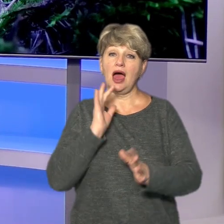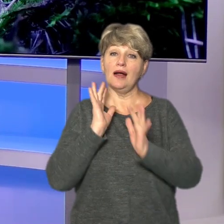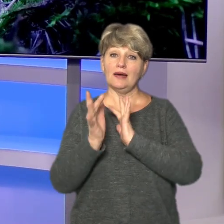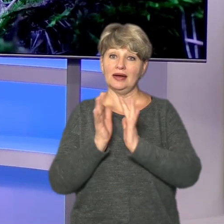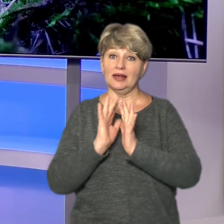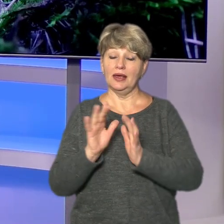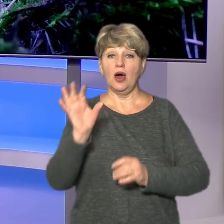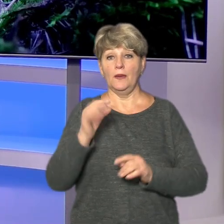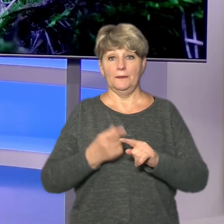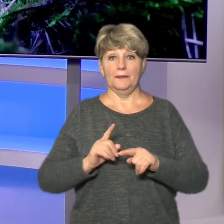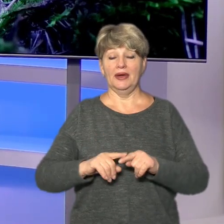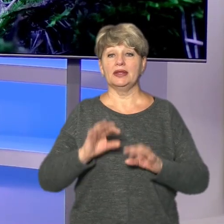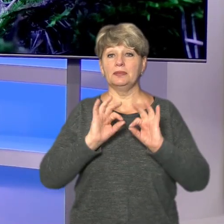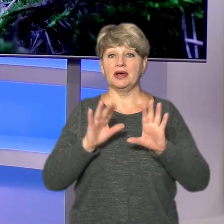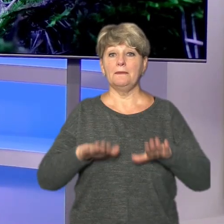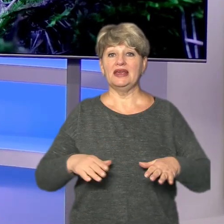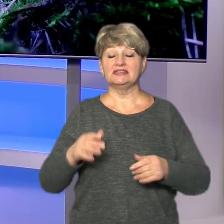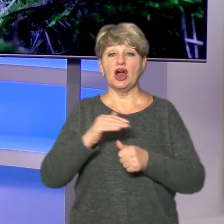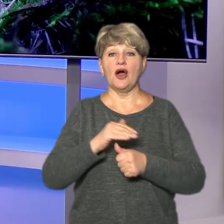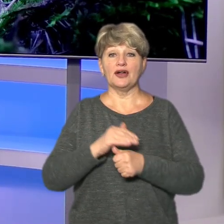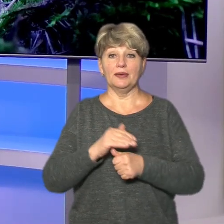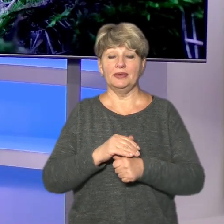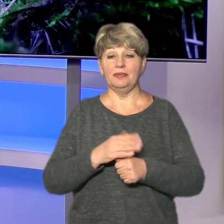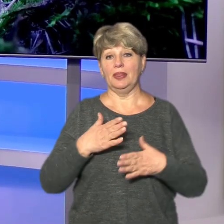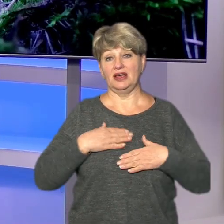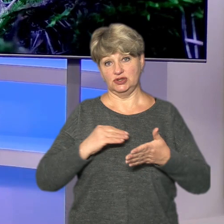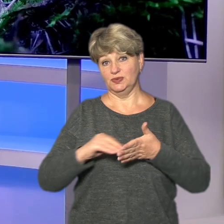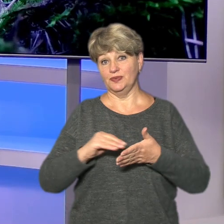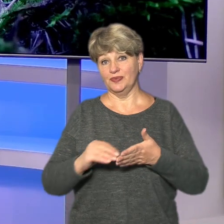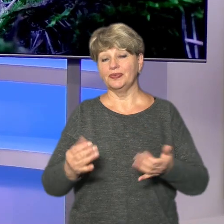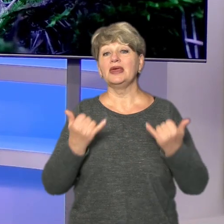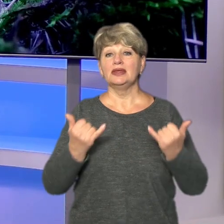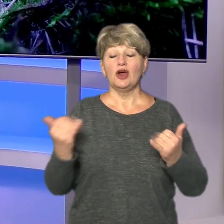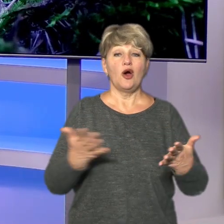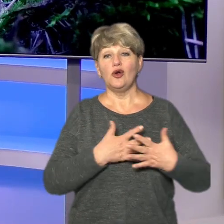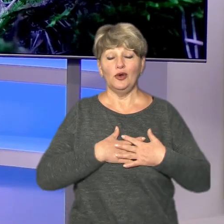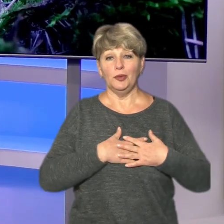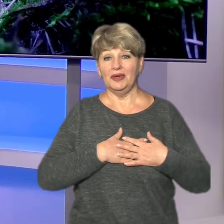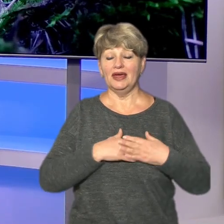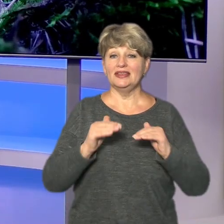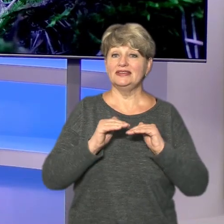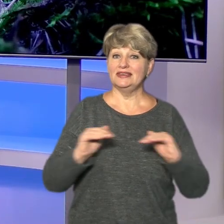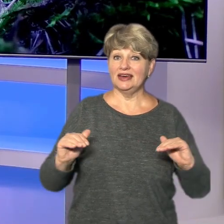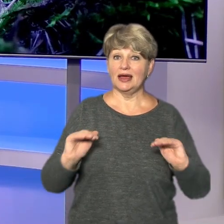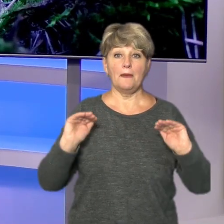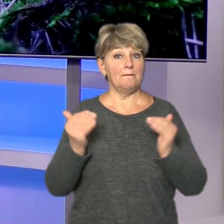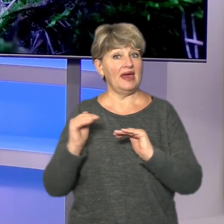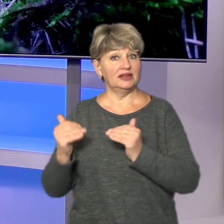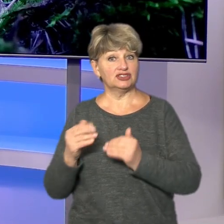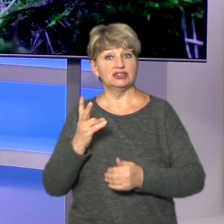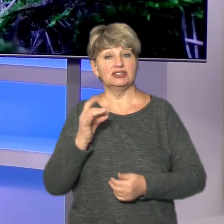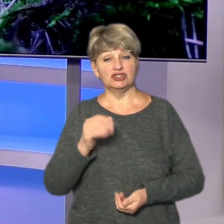про це розповіли місцеві грибники кореспондентам суспільного нині любителів Тихого полювання менше ніж торік